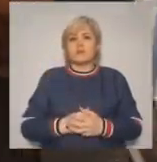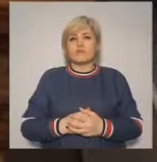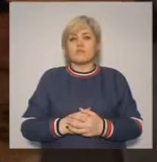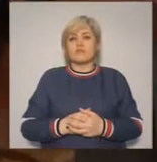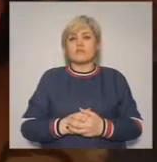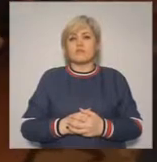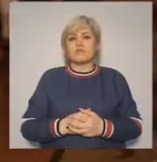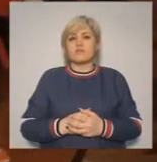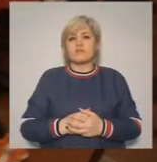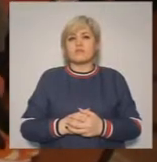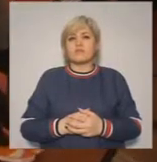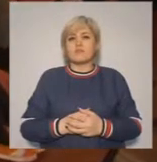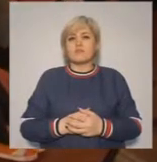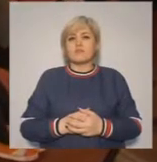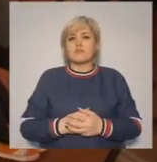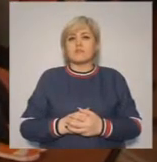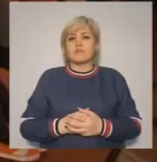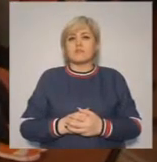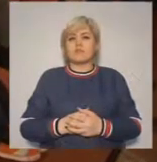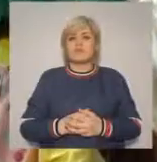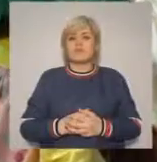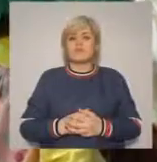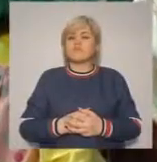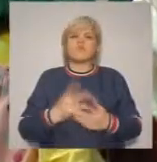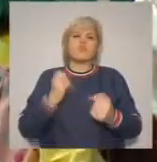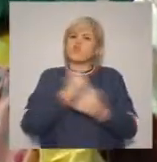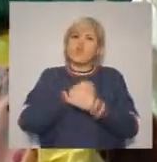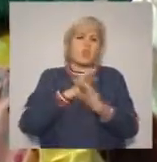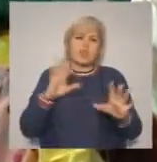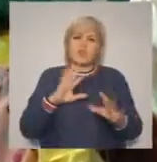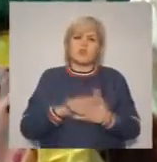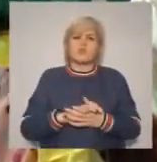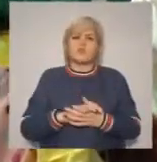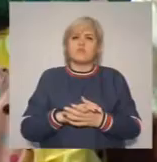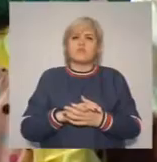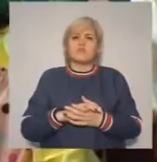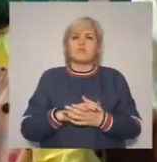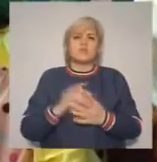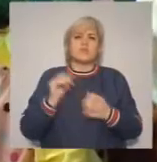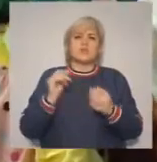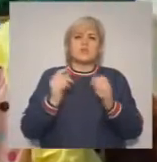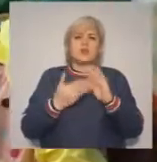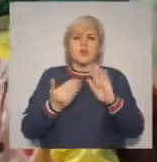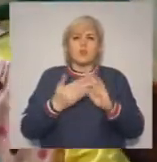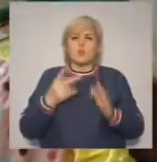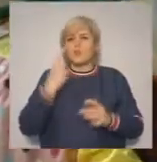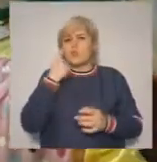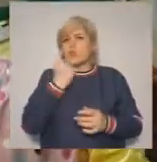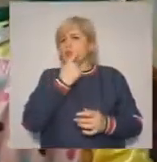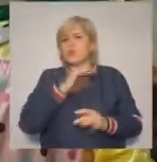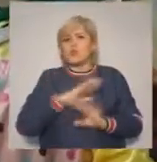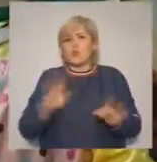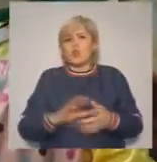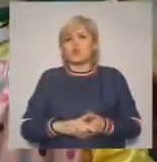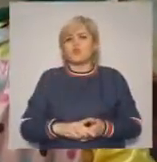вдруг вспомнить взрослую поэзию Серебряного века. Не жалею, не зову, не плачу, все пройдет